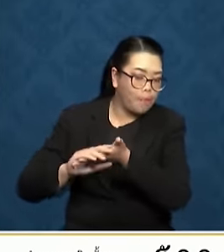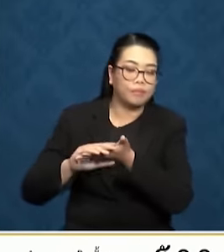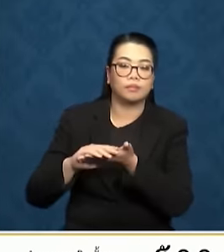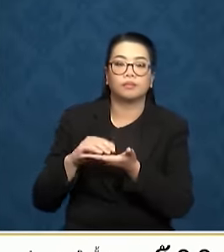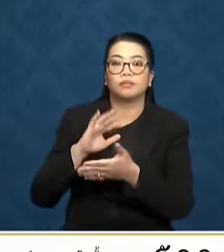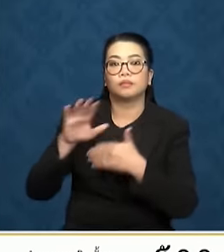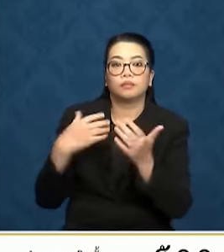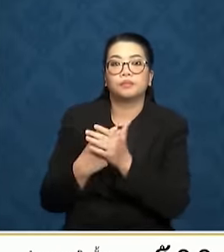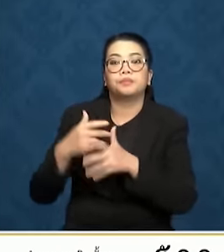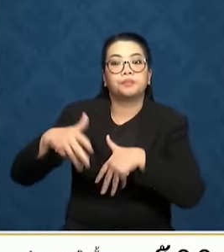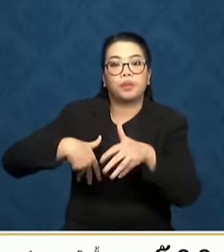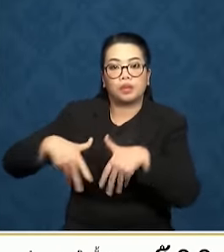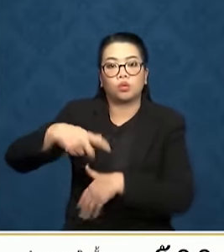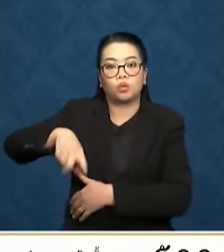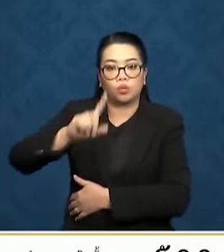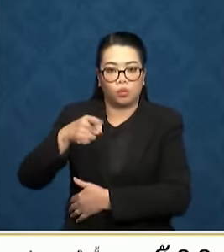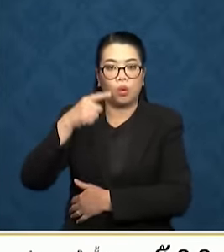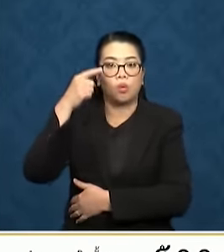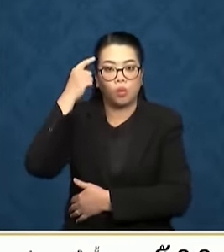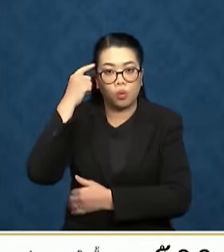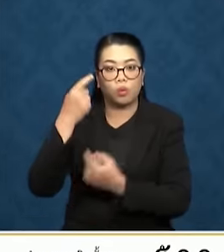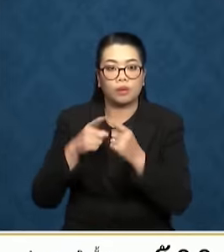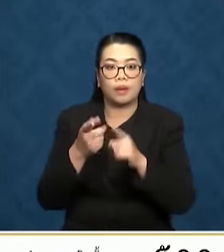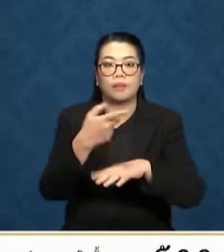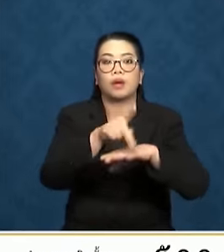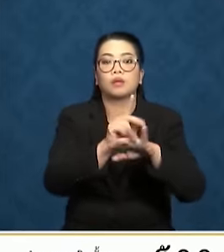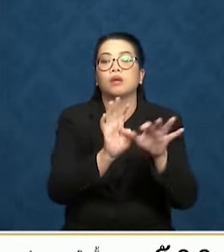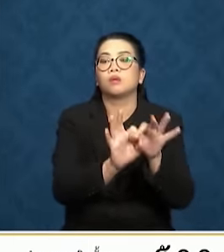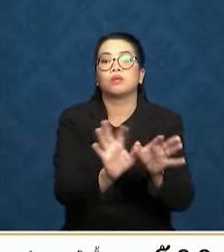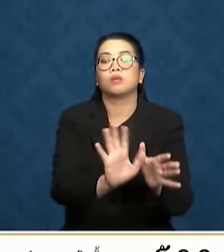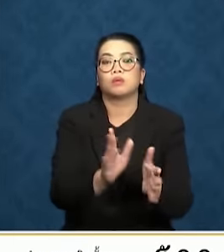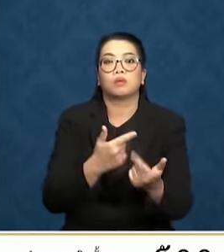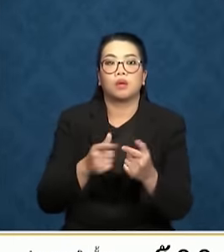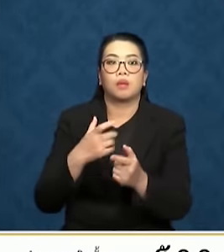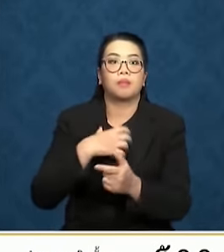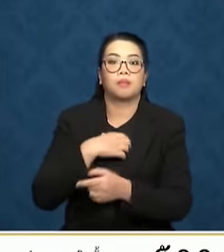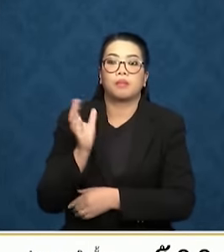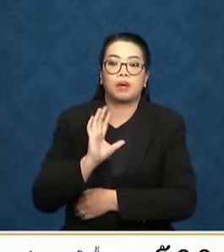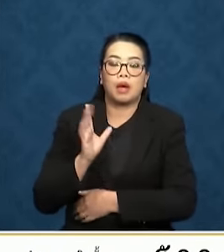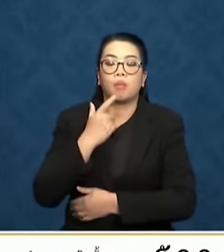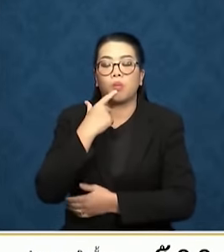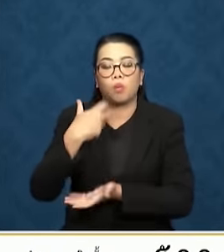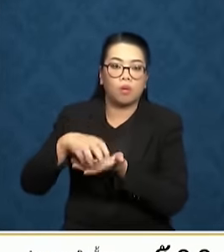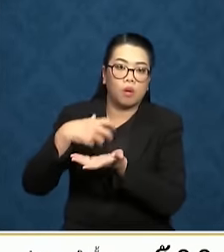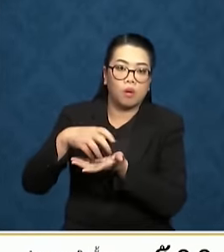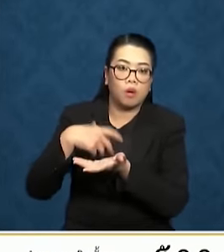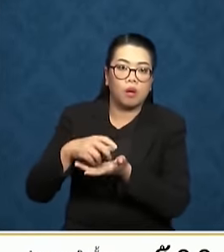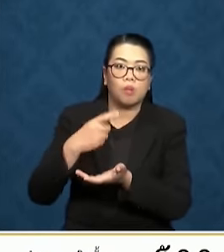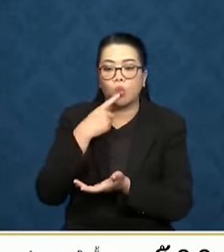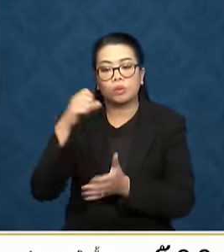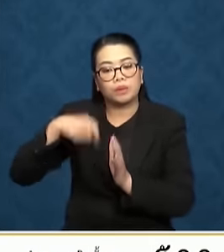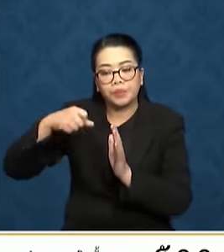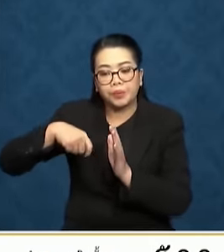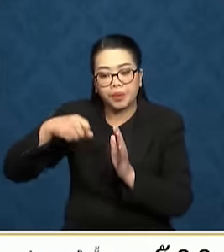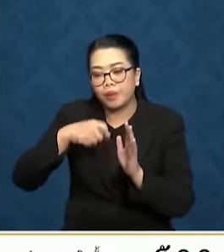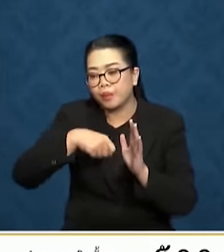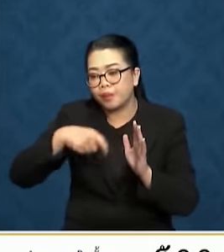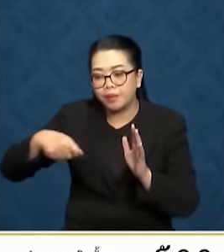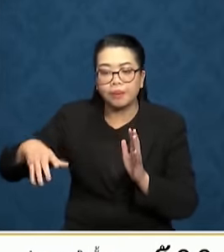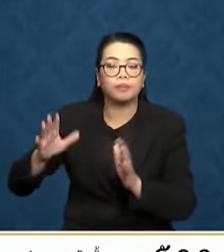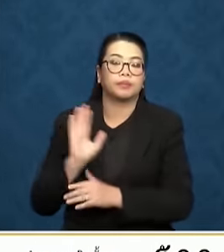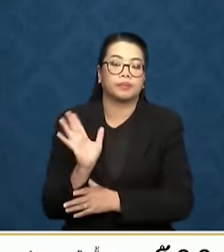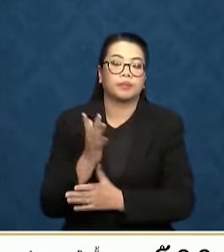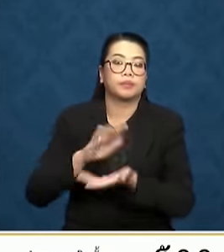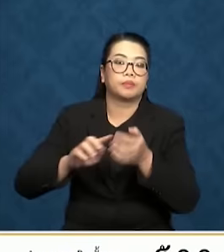ะที่ประชาชนคนจะเข้าใจแต่ท่านประธานไม่ต้องกังวลนะครับผมไม่ได้ต้องการที่จะพูดวนเวียนซ้ำซากในสิ่งที่